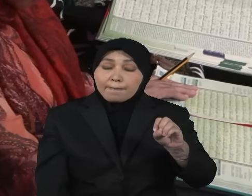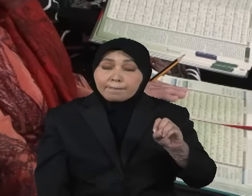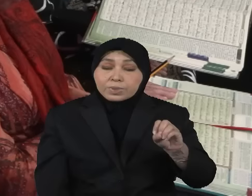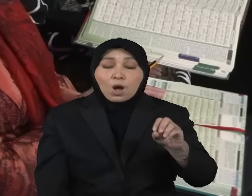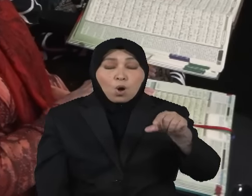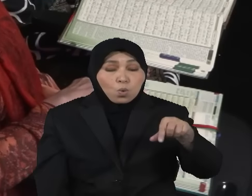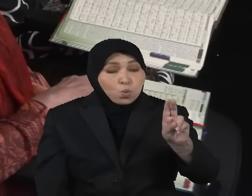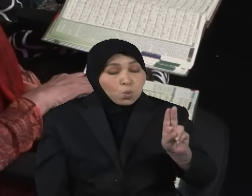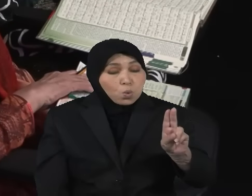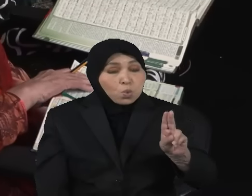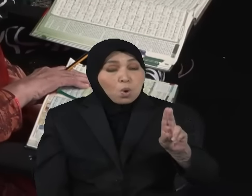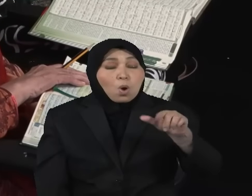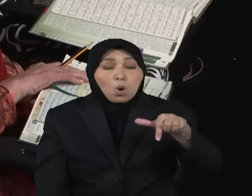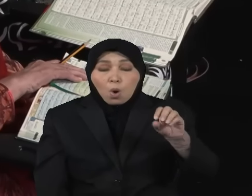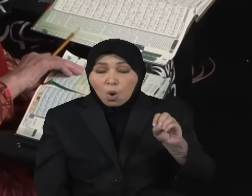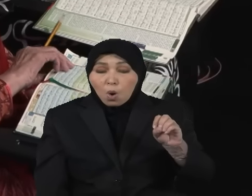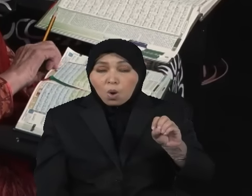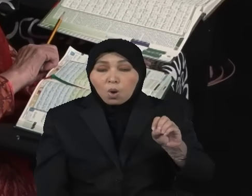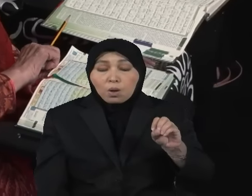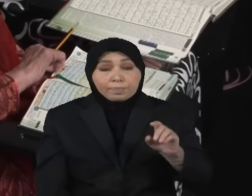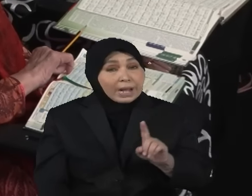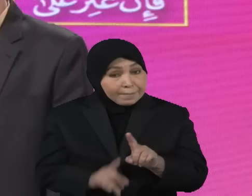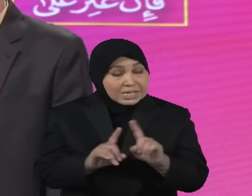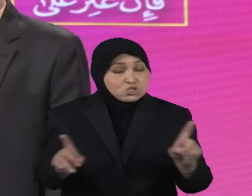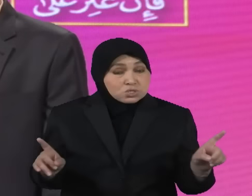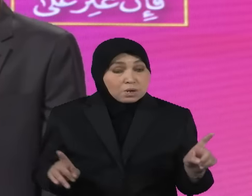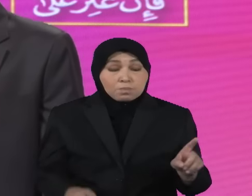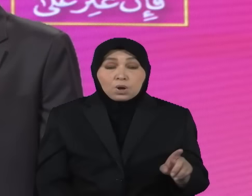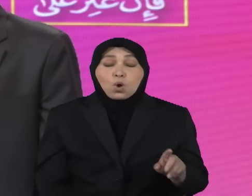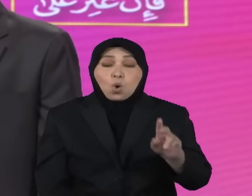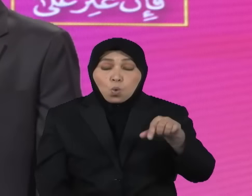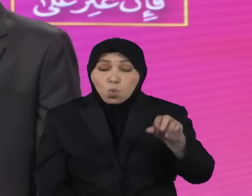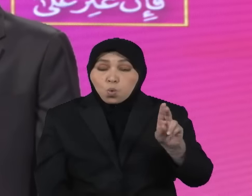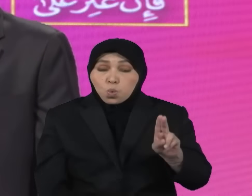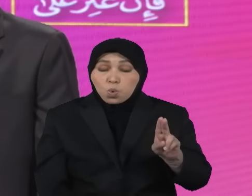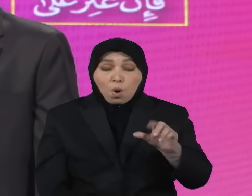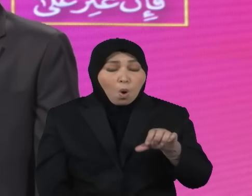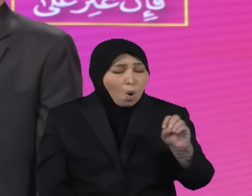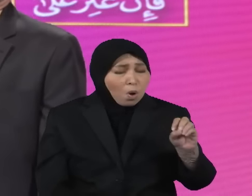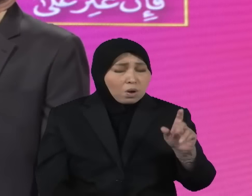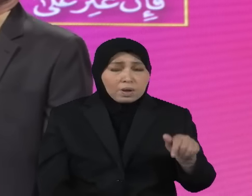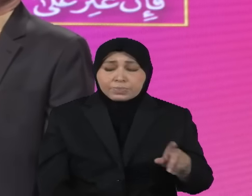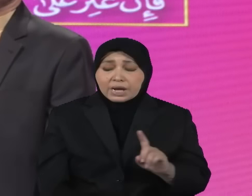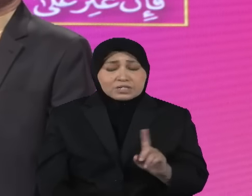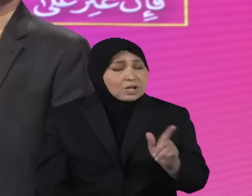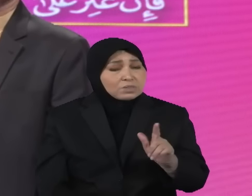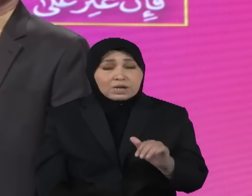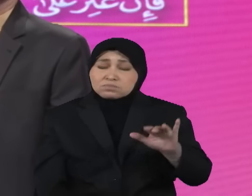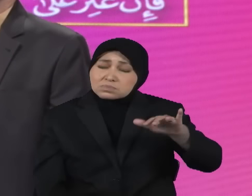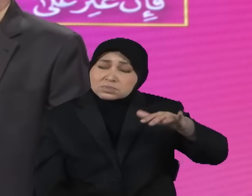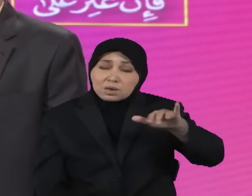maqa qu qa nampak beza kan bukan qu qa lebih lebih kurang